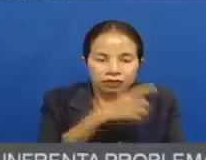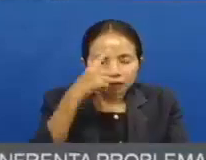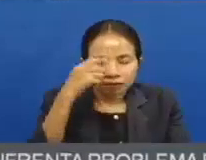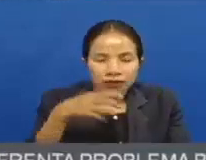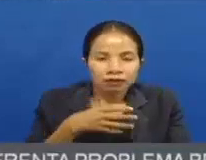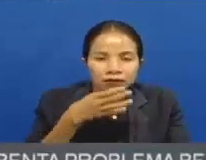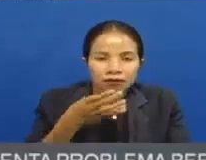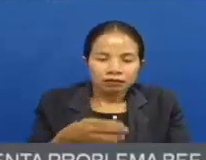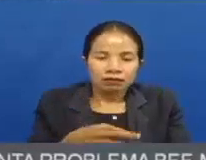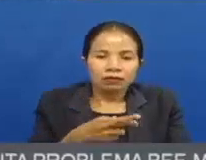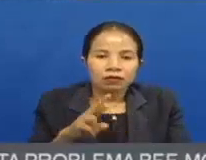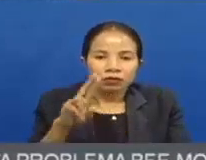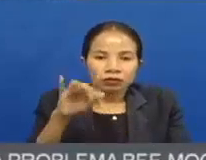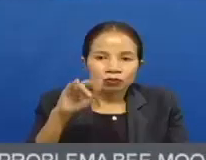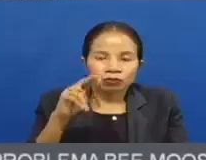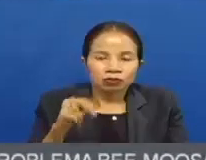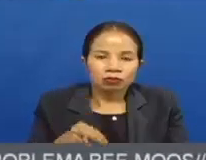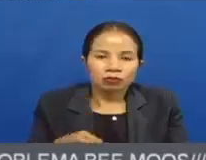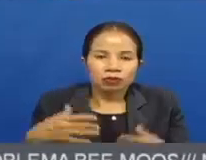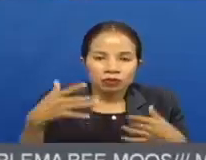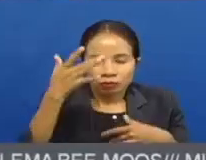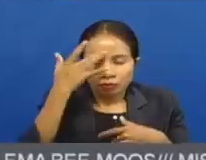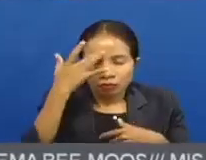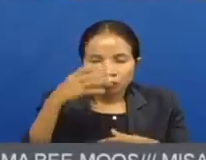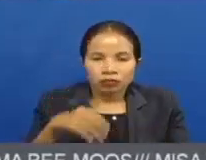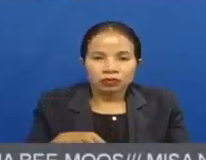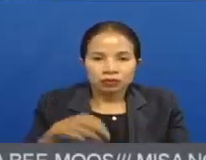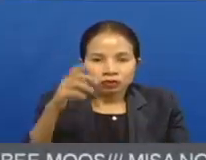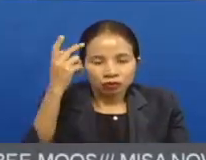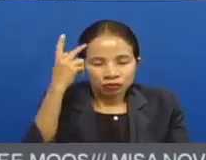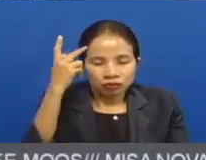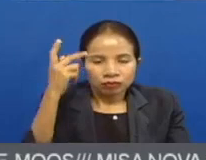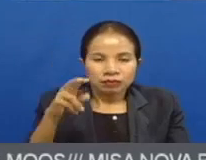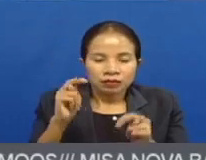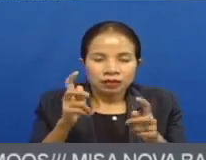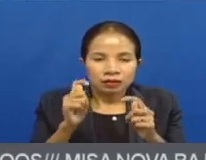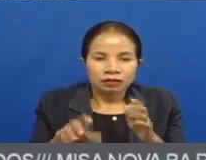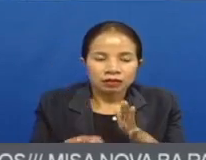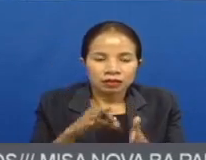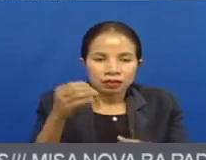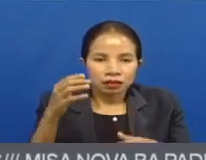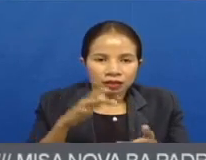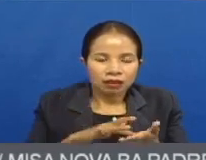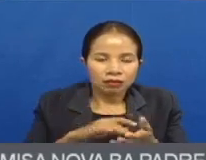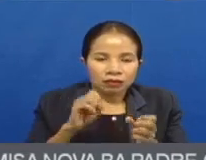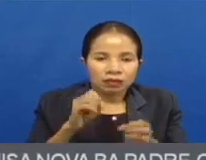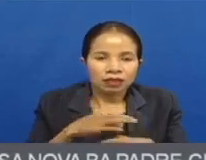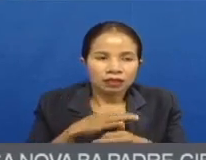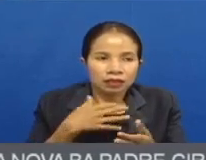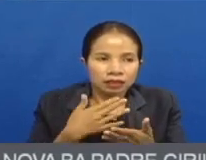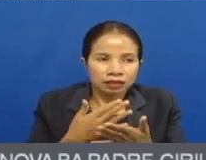mer no ruin moras. Ulun fatuk moras, tambahnya presisa konsulta. Hodi bela hetan ay moru, inklui bela